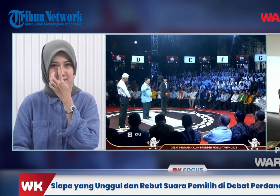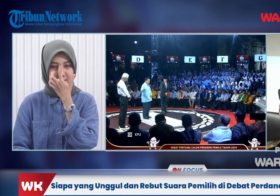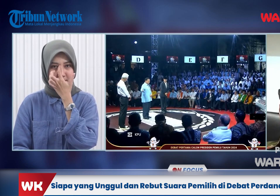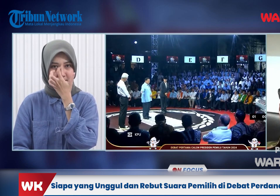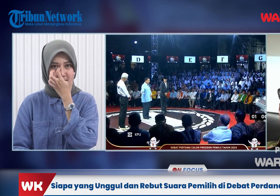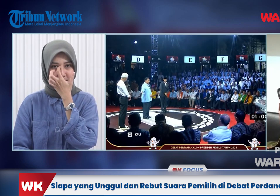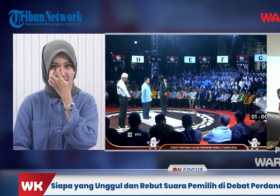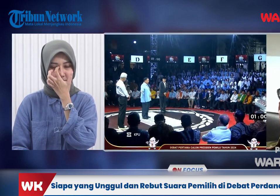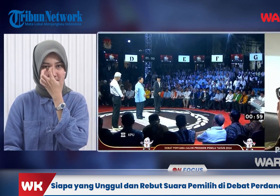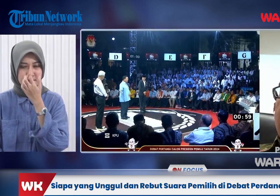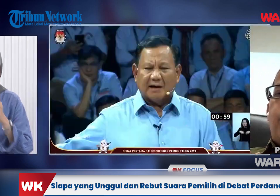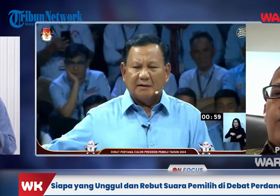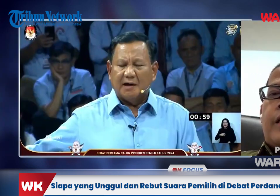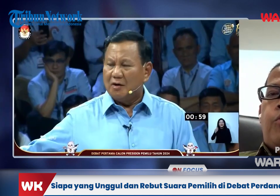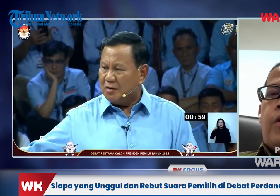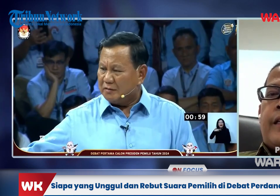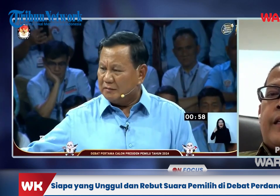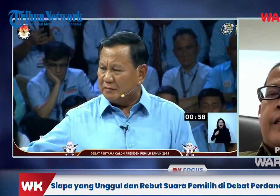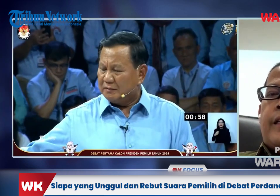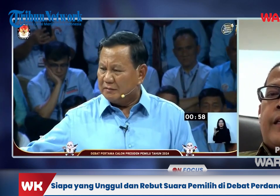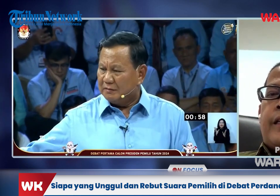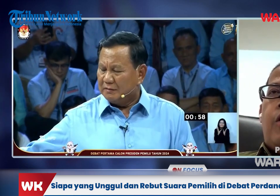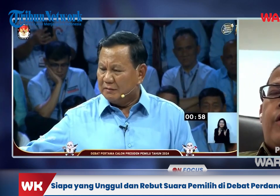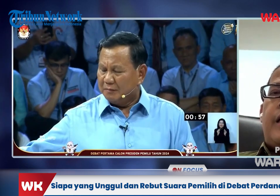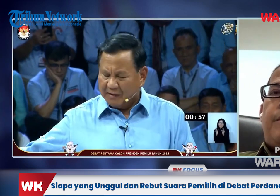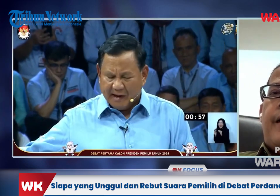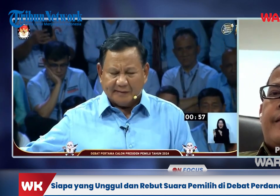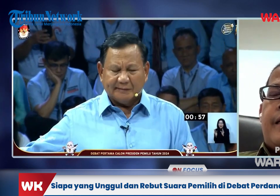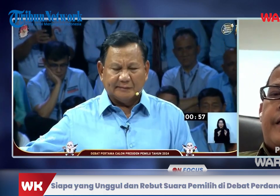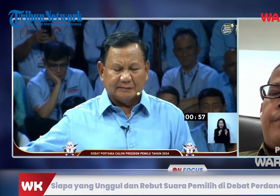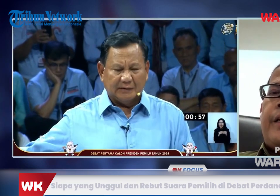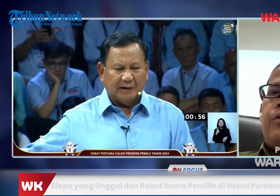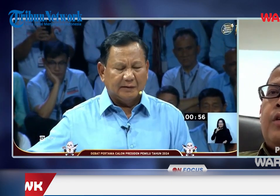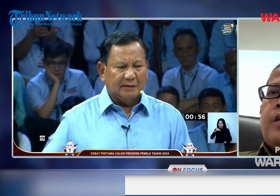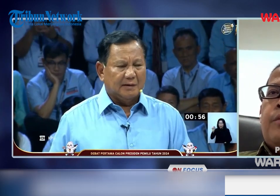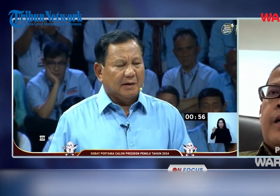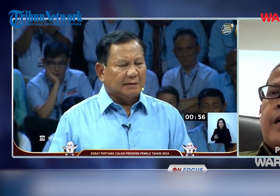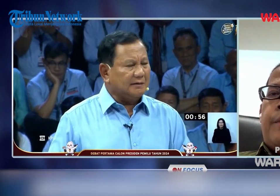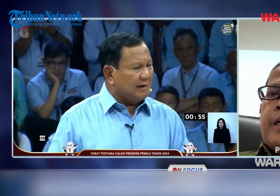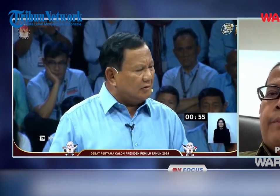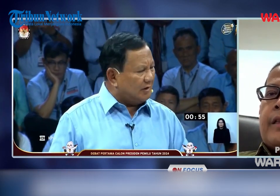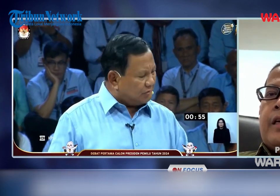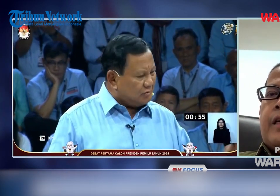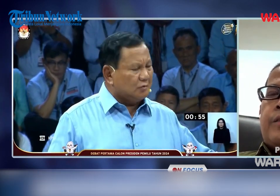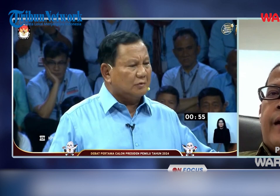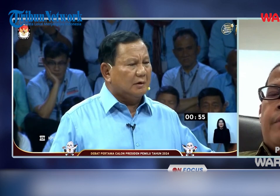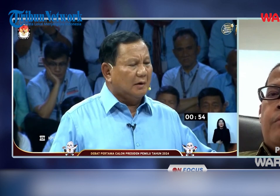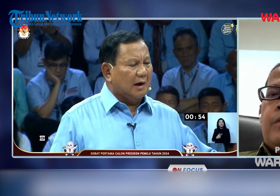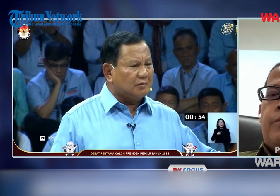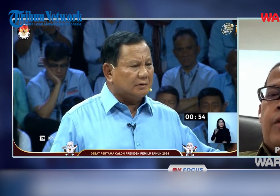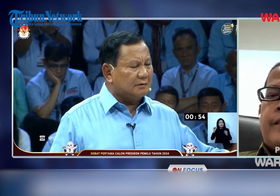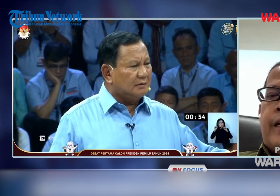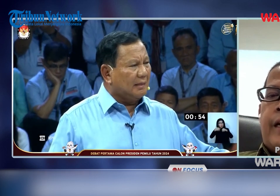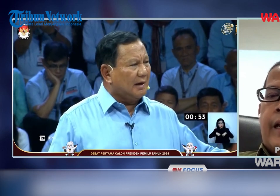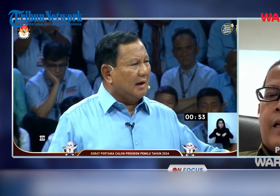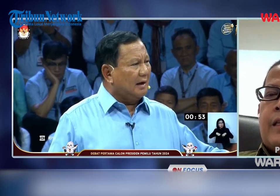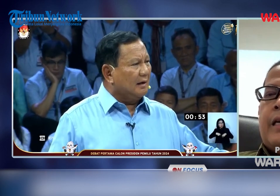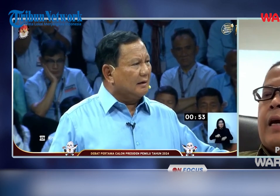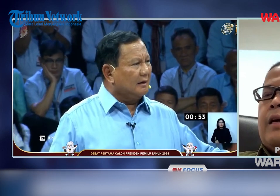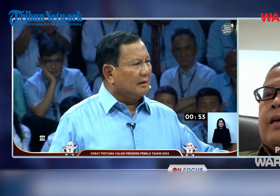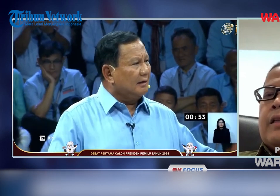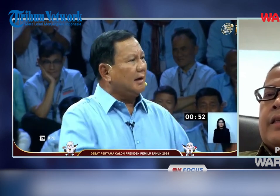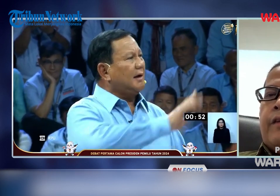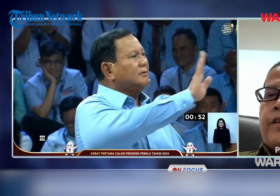selaras. Nah ini yang saya kira penting buat kita semua. Kalau kita membaca, saya begitu debat semalam dimulai, saya